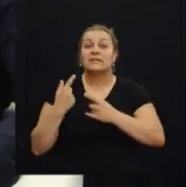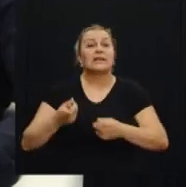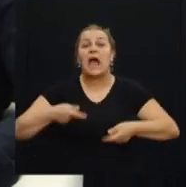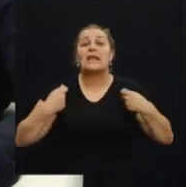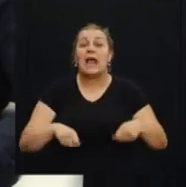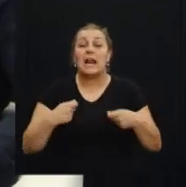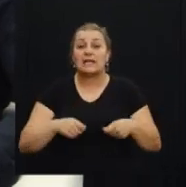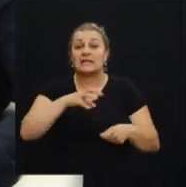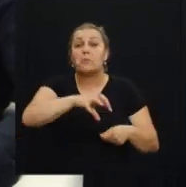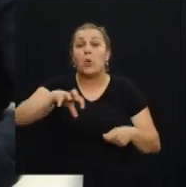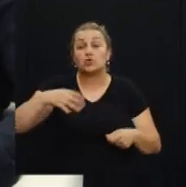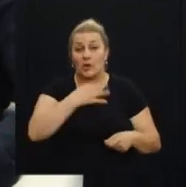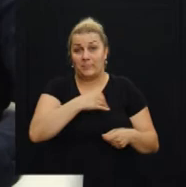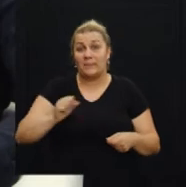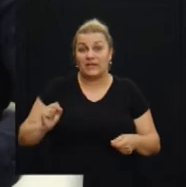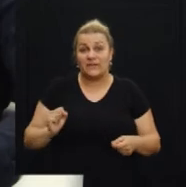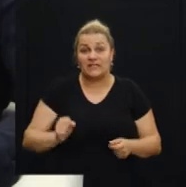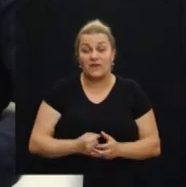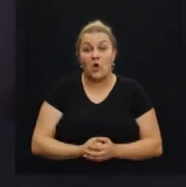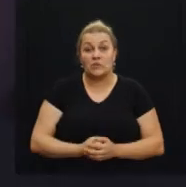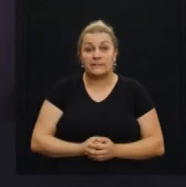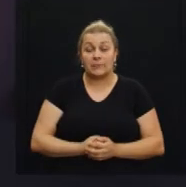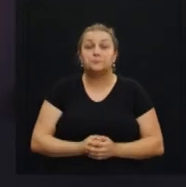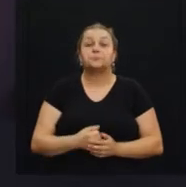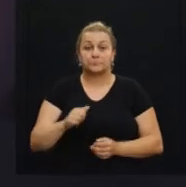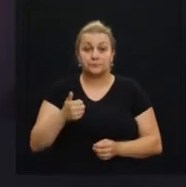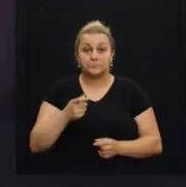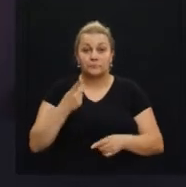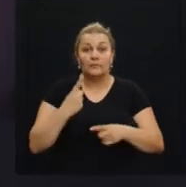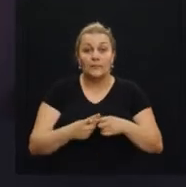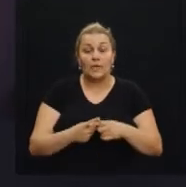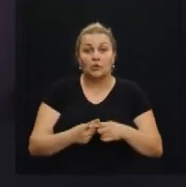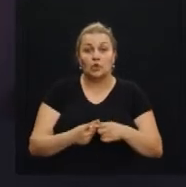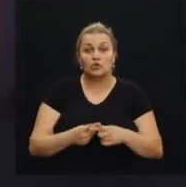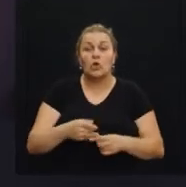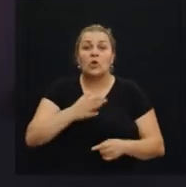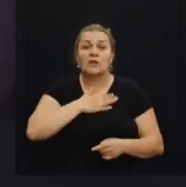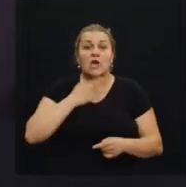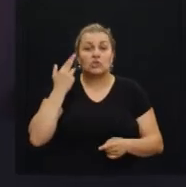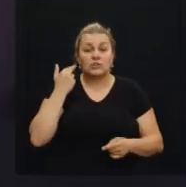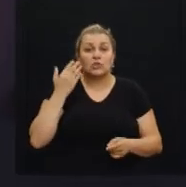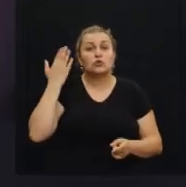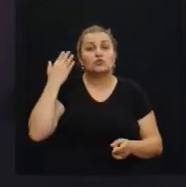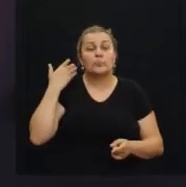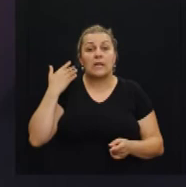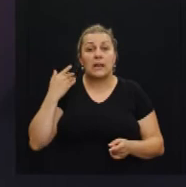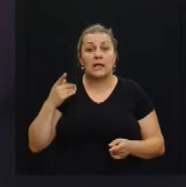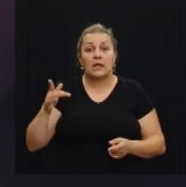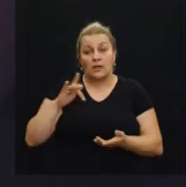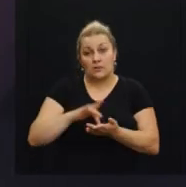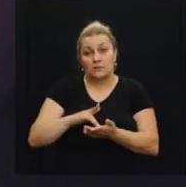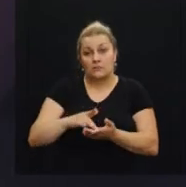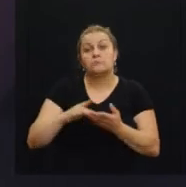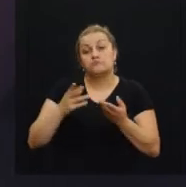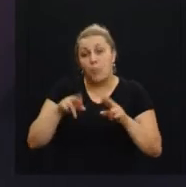najelitnijim postrojbama Hrvatske vojske. Tako je. Mi smo... Naši dečki su bili na Bosanci i oni